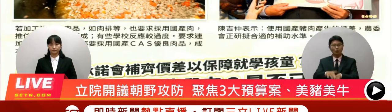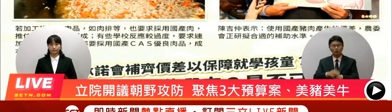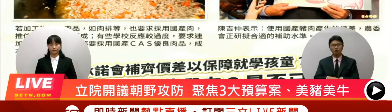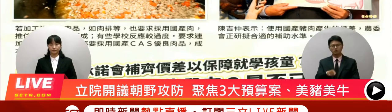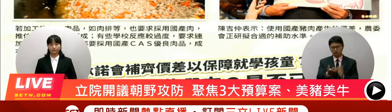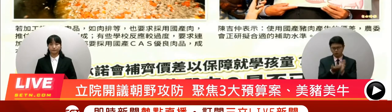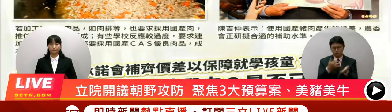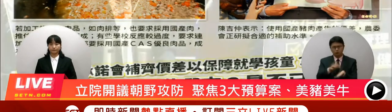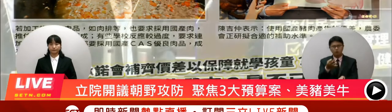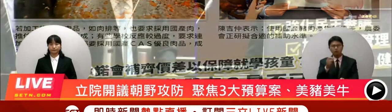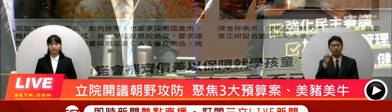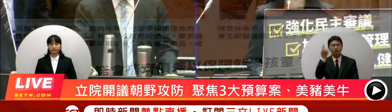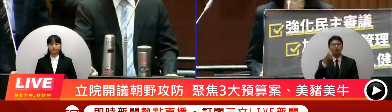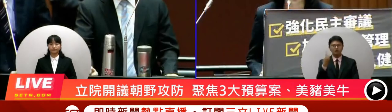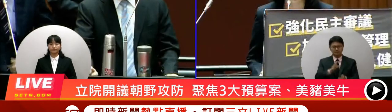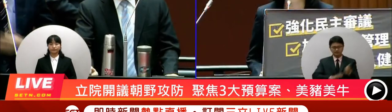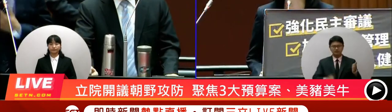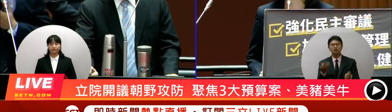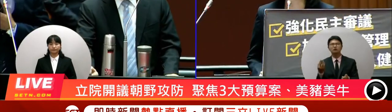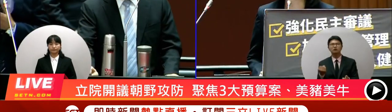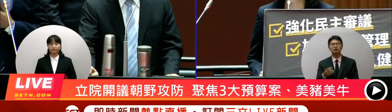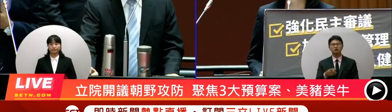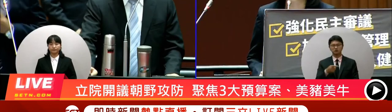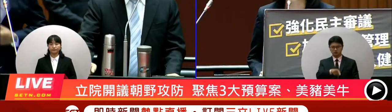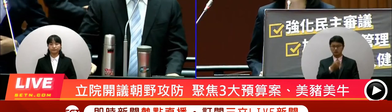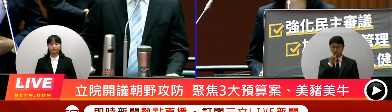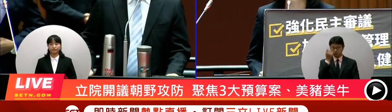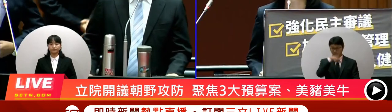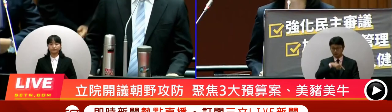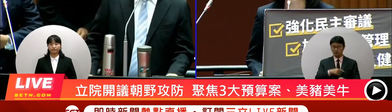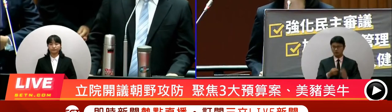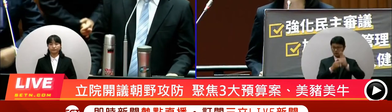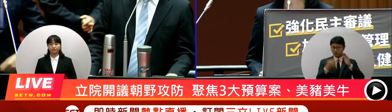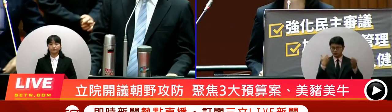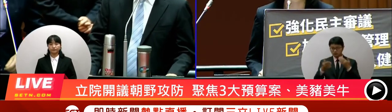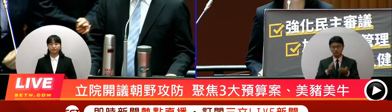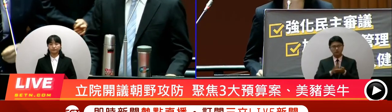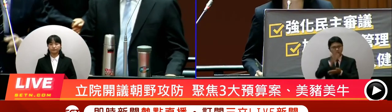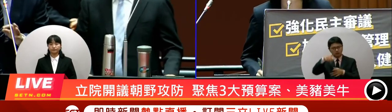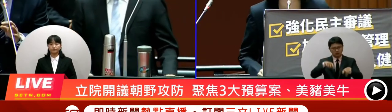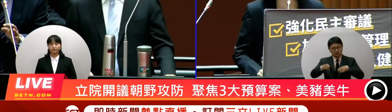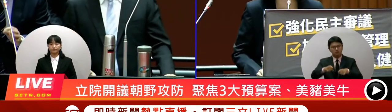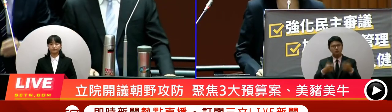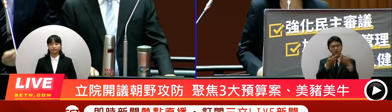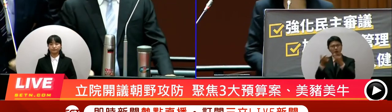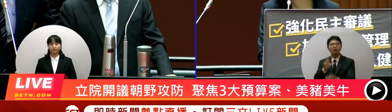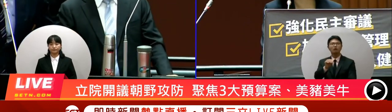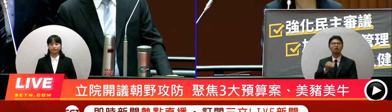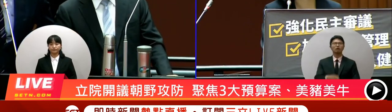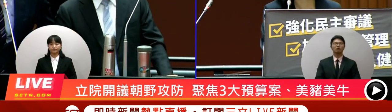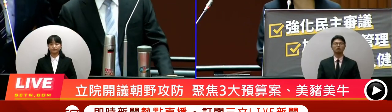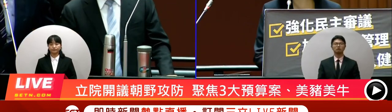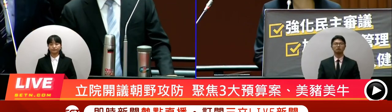从哪里来，会影响到多少。这部分是不是能够清楚的确认说，未来会怎么样有相关的配套措施？